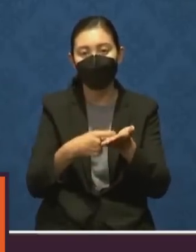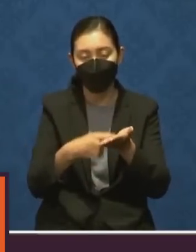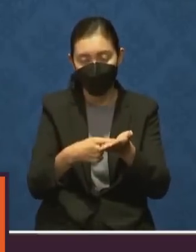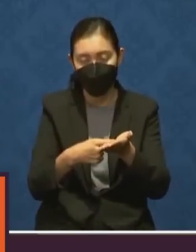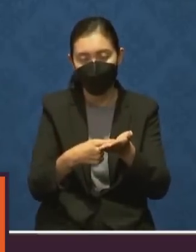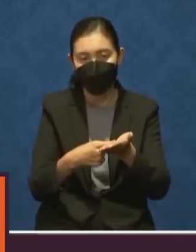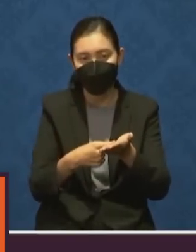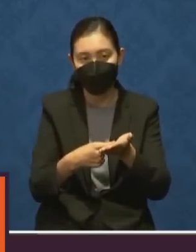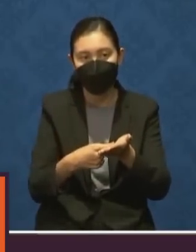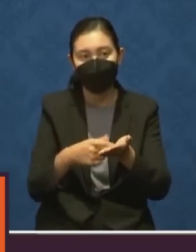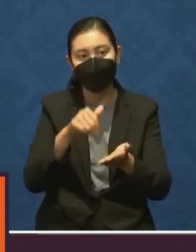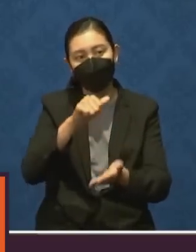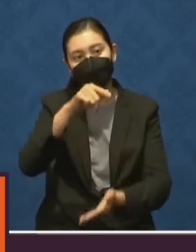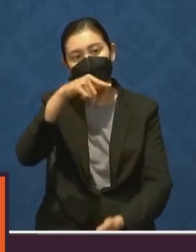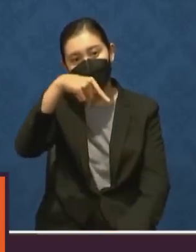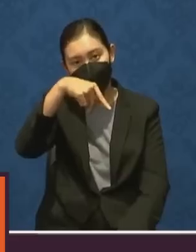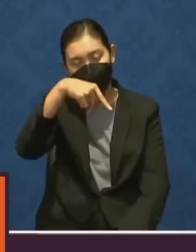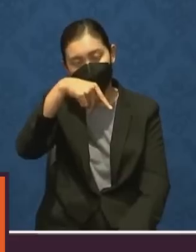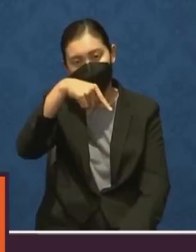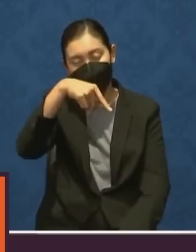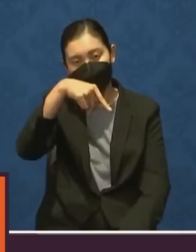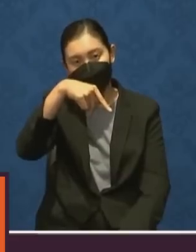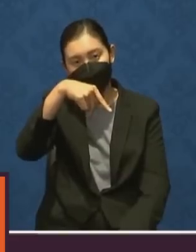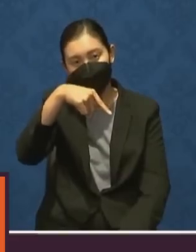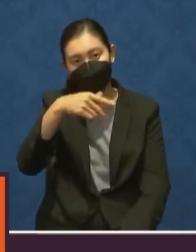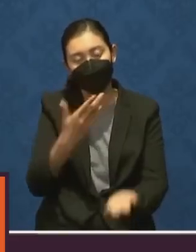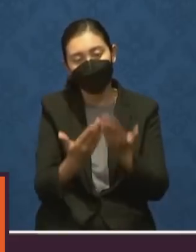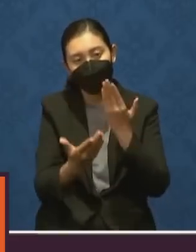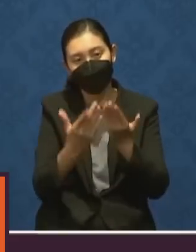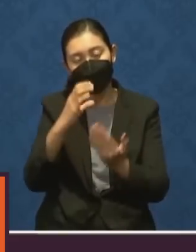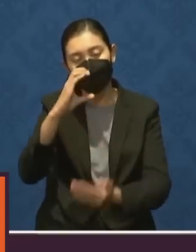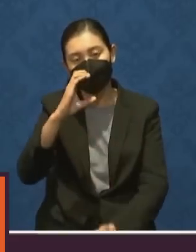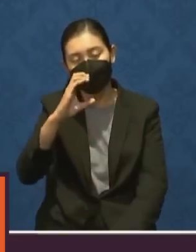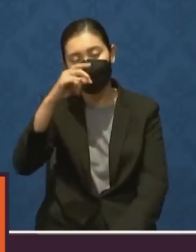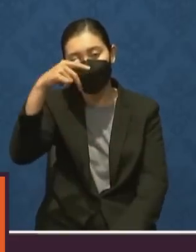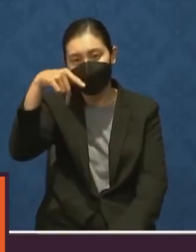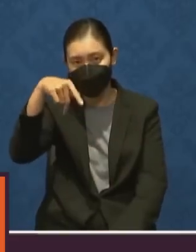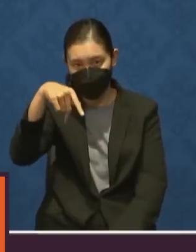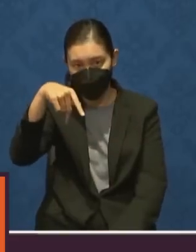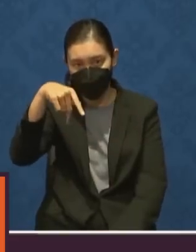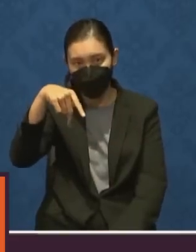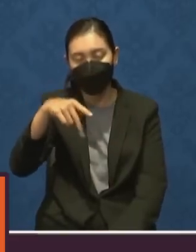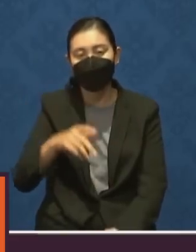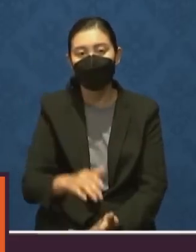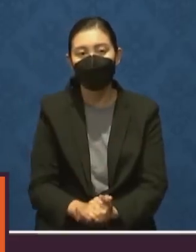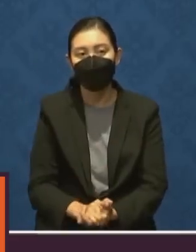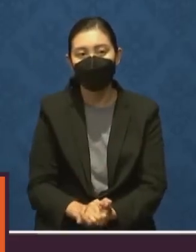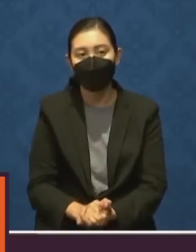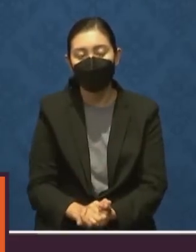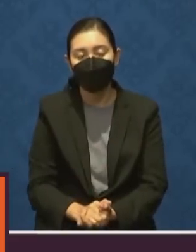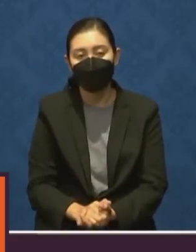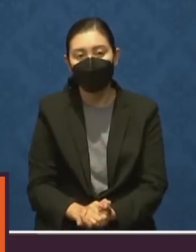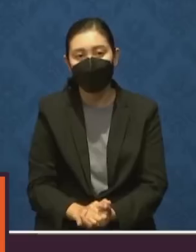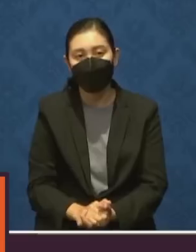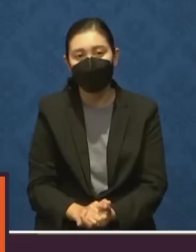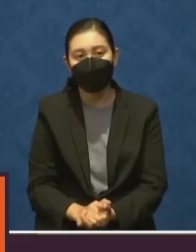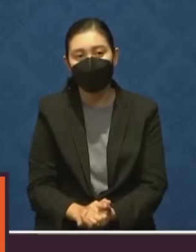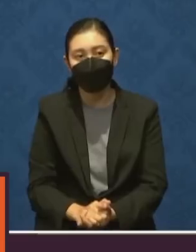เปน ADAPค่คพ้อจายข IPPและซึ่อร ค่ bırak depending on your purpose